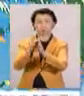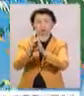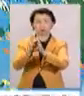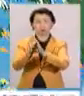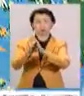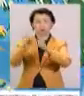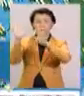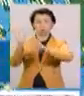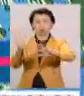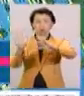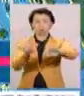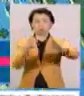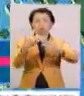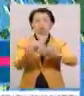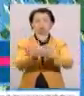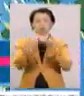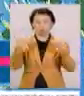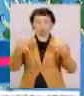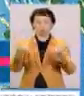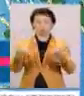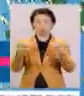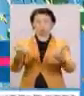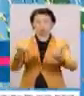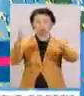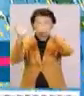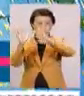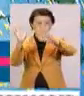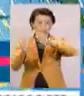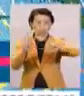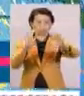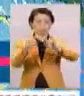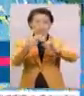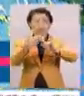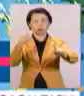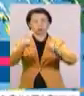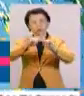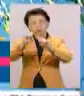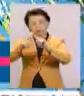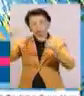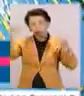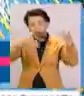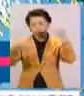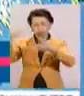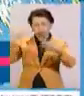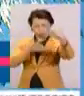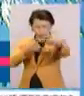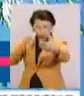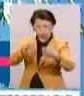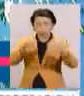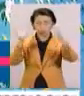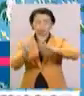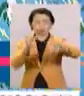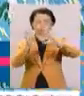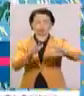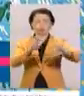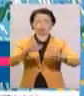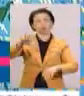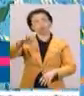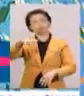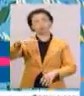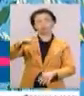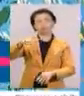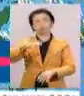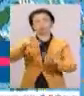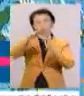carta angin yang terkini, di mana pada ketika ini angin bertiup dari pelbagai arah dengan kelajuan yang agak sederhana,